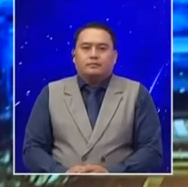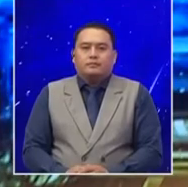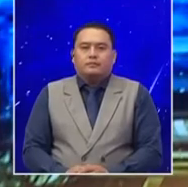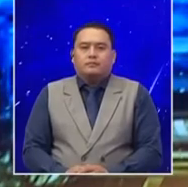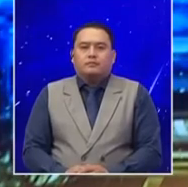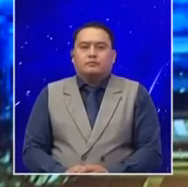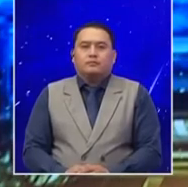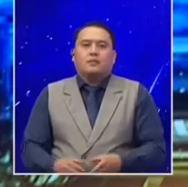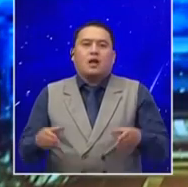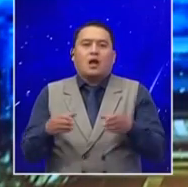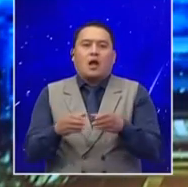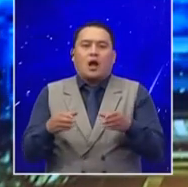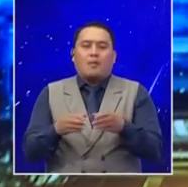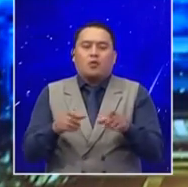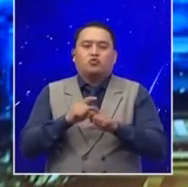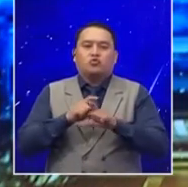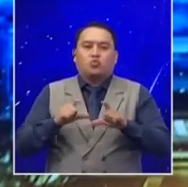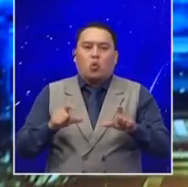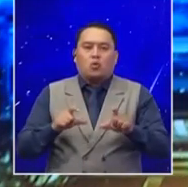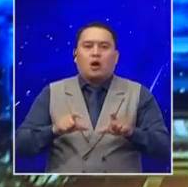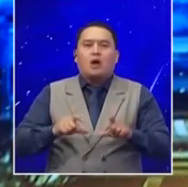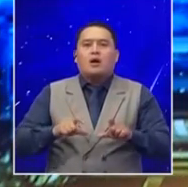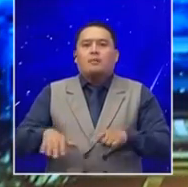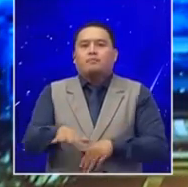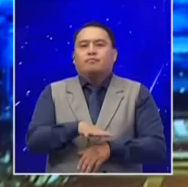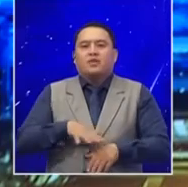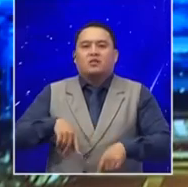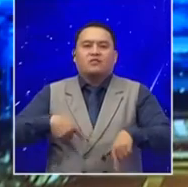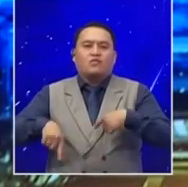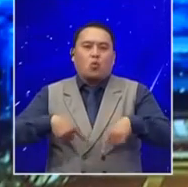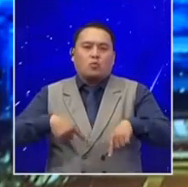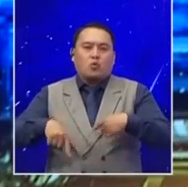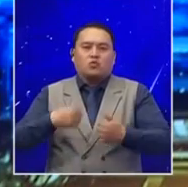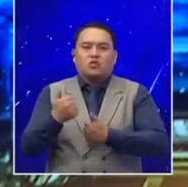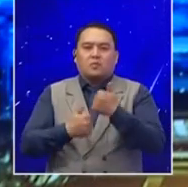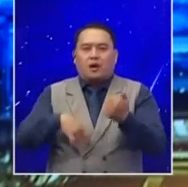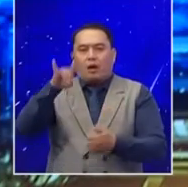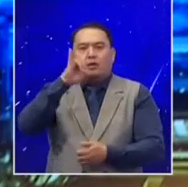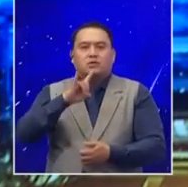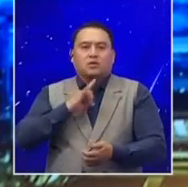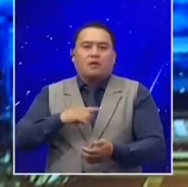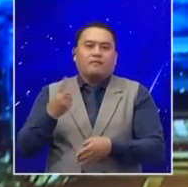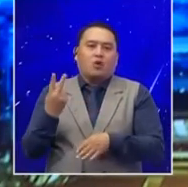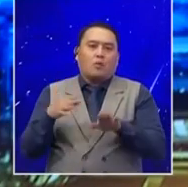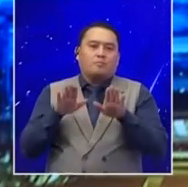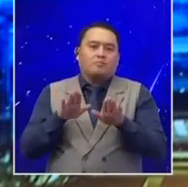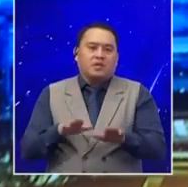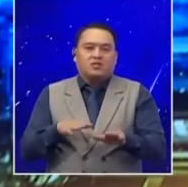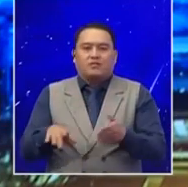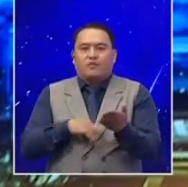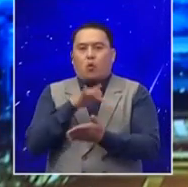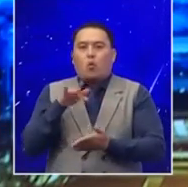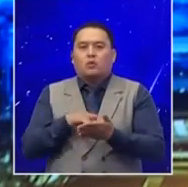Команда «Эстью США» по пляжному футболу заняла второе место на чемпионате Казахстана. Первенство страны проходило в